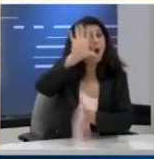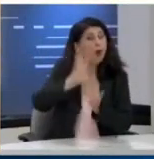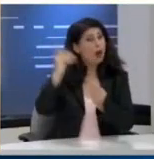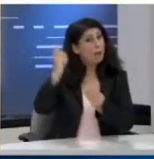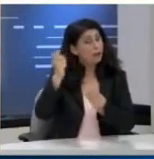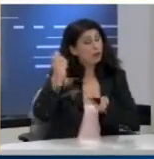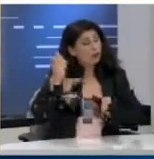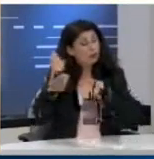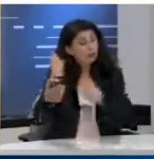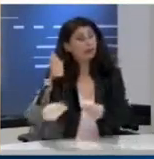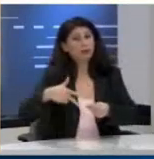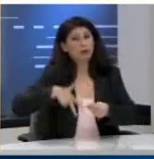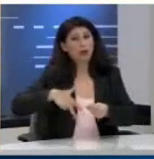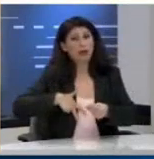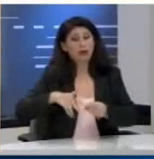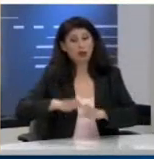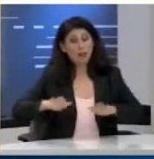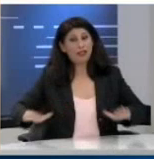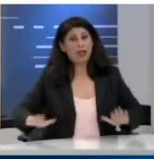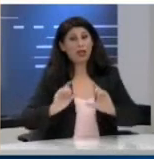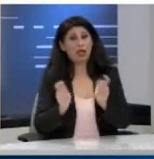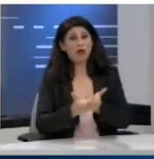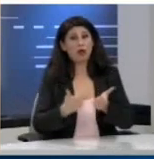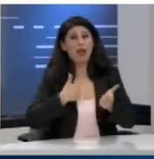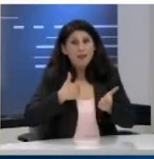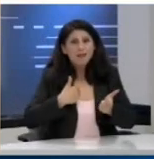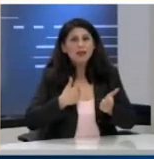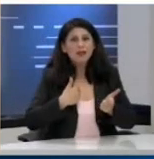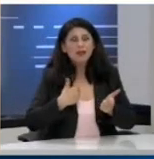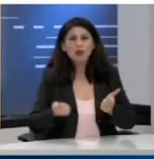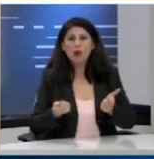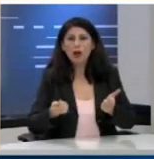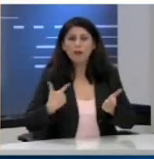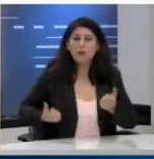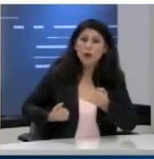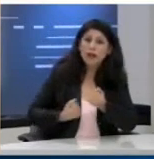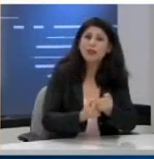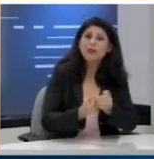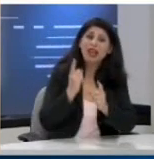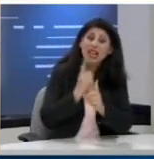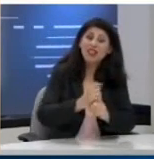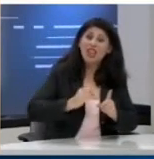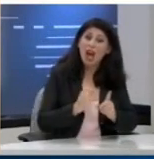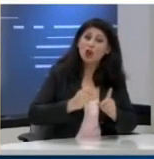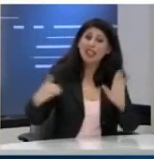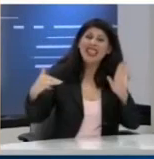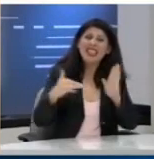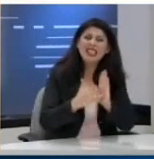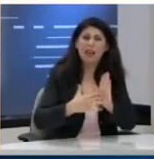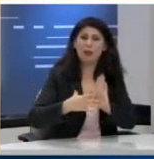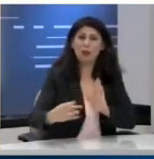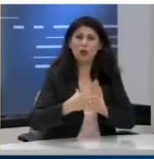που παρέχει το κράτος για τα παιδιά και τις οικογένειες. Εμείς ήμασταν αυτοί που ενισχύσαμε την ειδική αγωγή με χιλιάδες